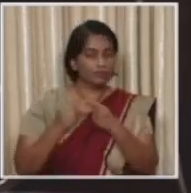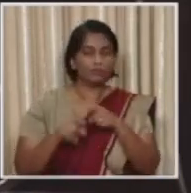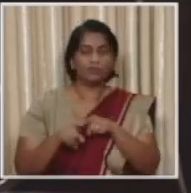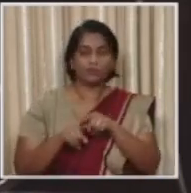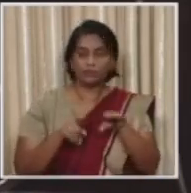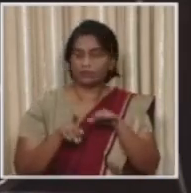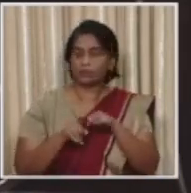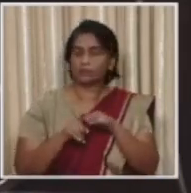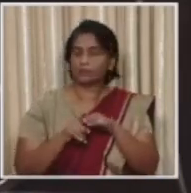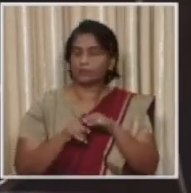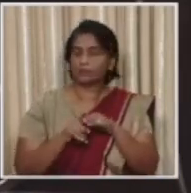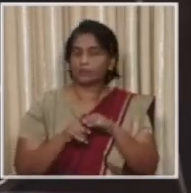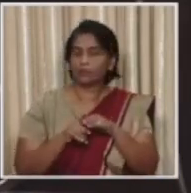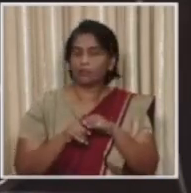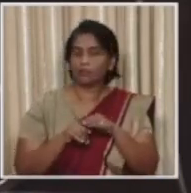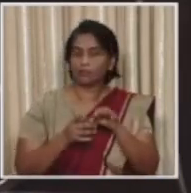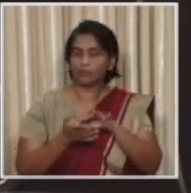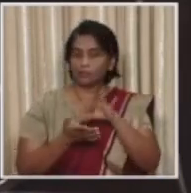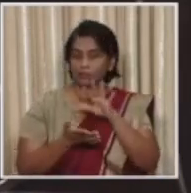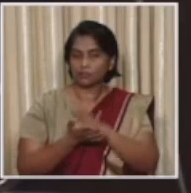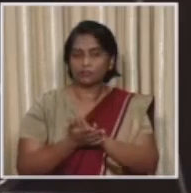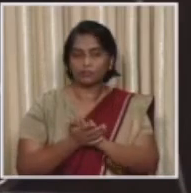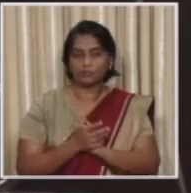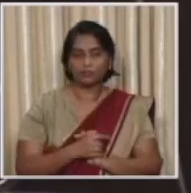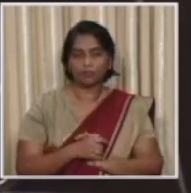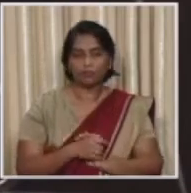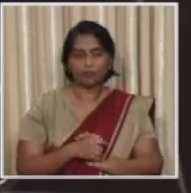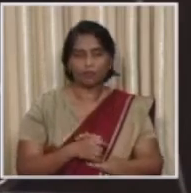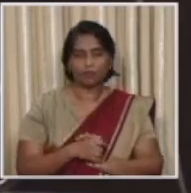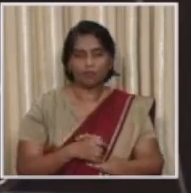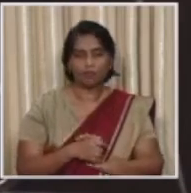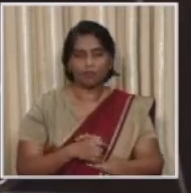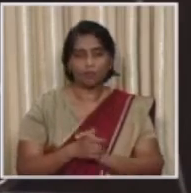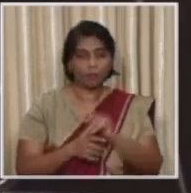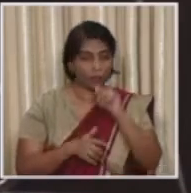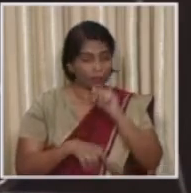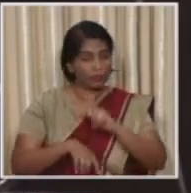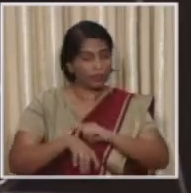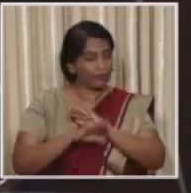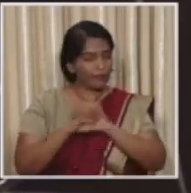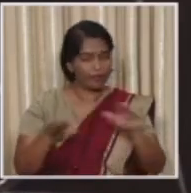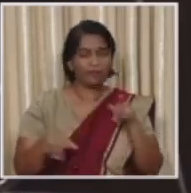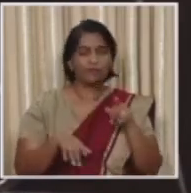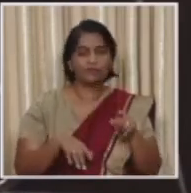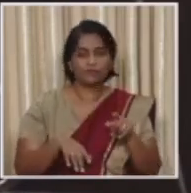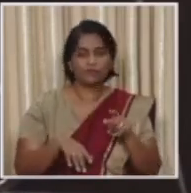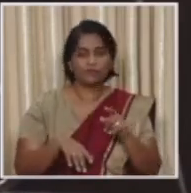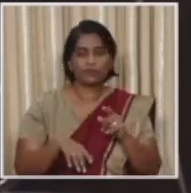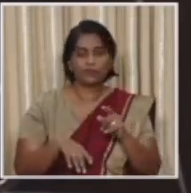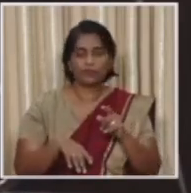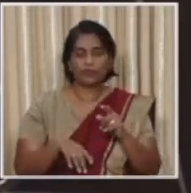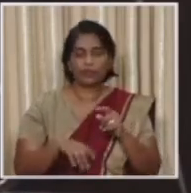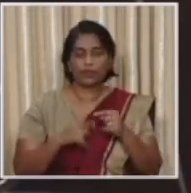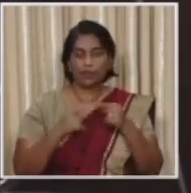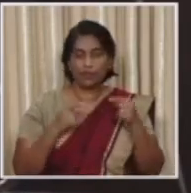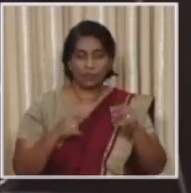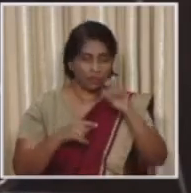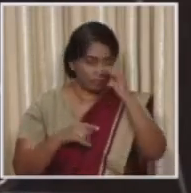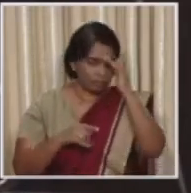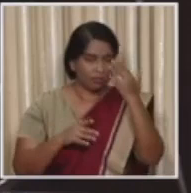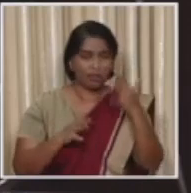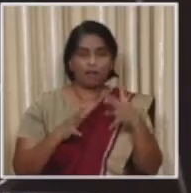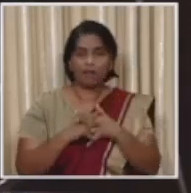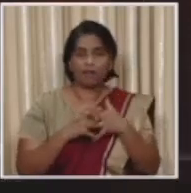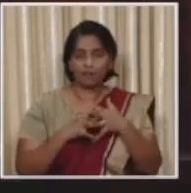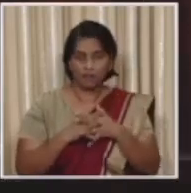අයවැය කාර්යාලය වෙත ලැබිය හැකි සියලු මුදල්. ගරු මන්ත්‍රීතුමා නිල වශයෙන් කාලය අවසන්. හරි, විපක්ෂයේ සංවිධායකතුමා තව කාලය ලබා දෙනවද? මොකද වාසුදේව